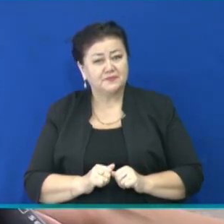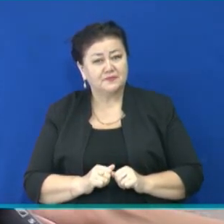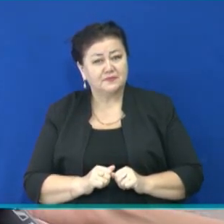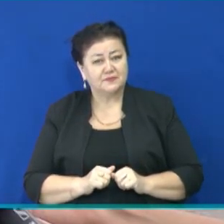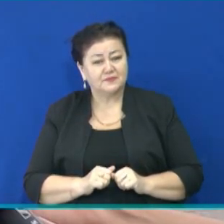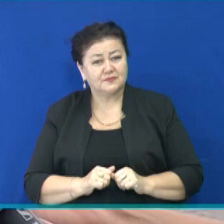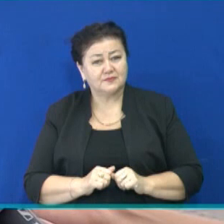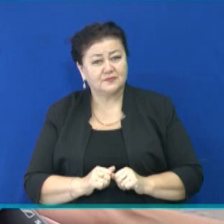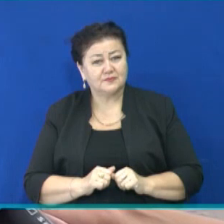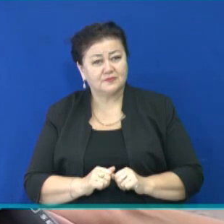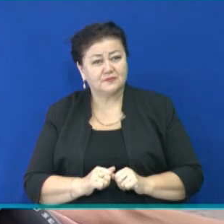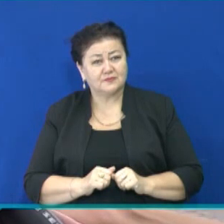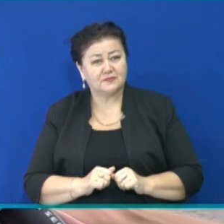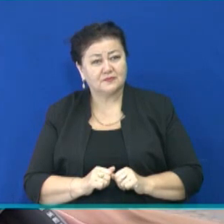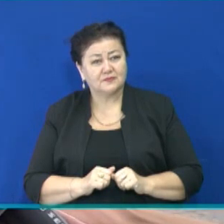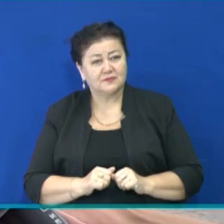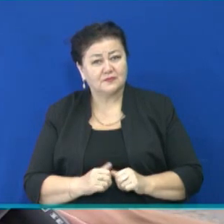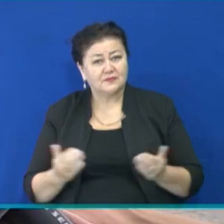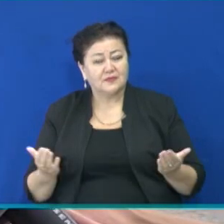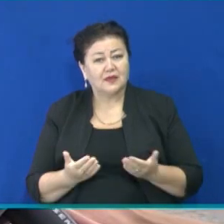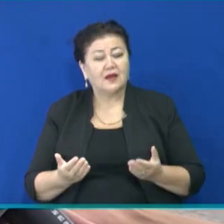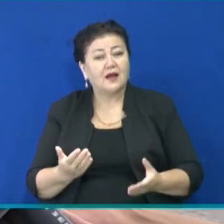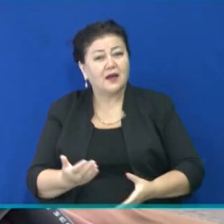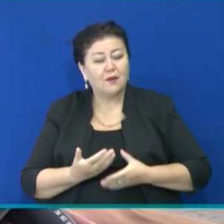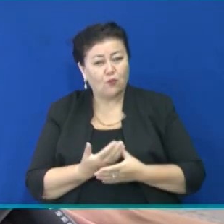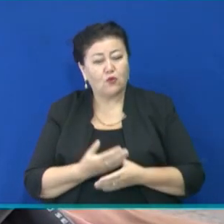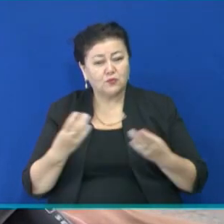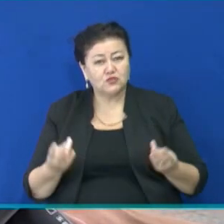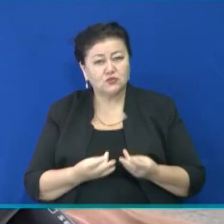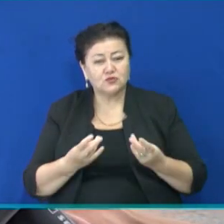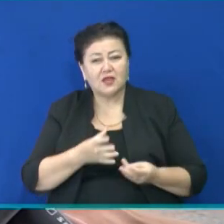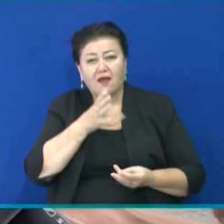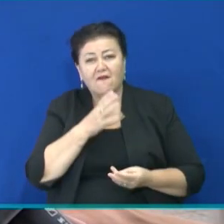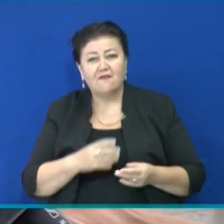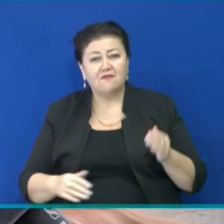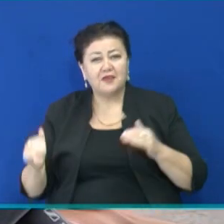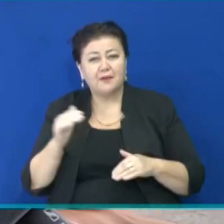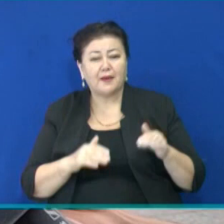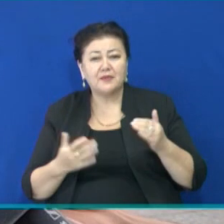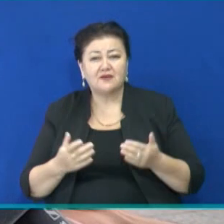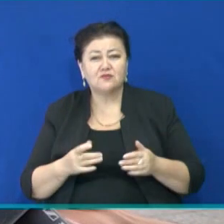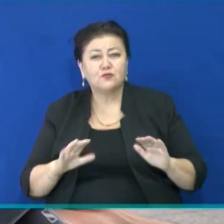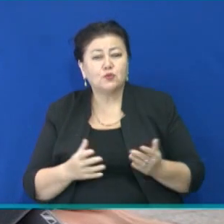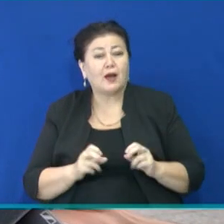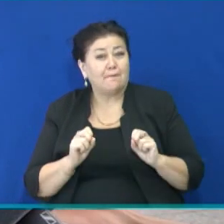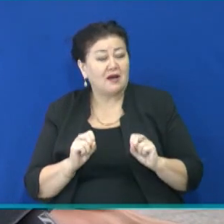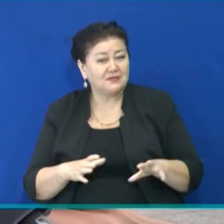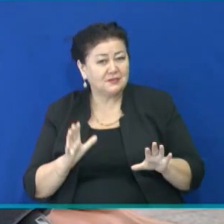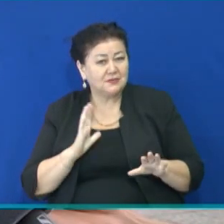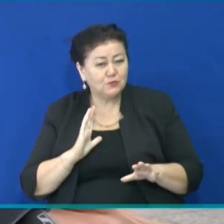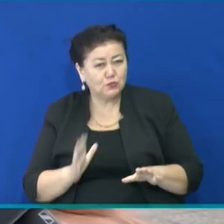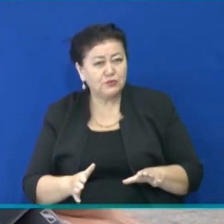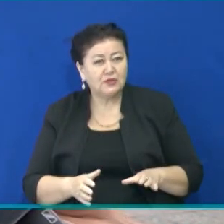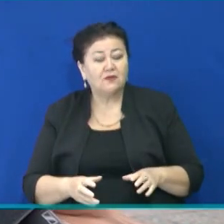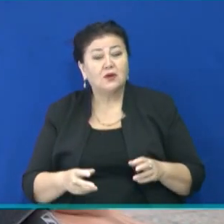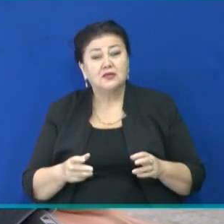барысында біз адамдардың суға батқан кезіндегі қандай көмек көрсету керек екенін, судан қайтып алып шығу керек екенін құтқарушылар көмегімен түсіндірдік.